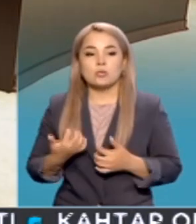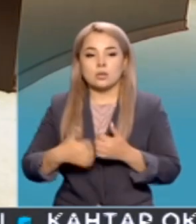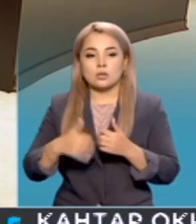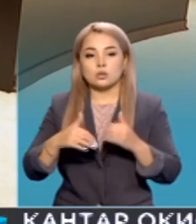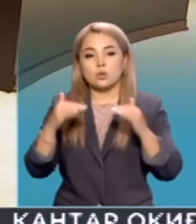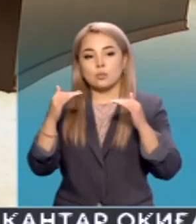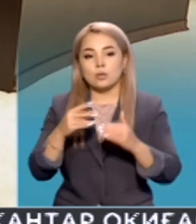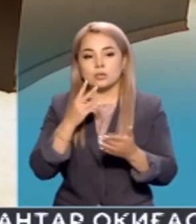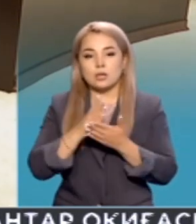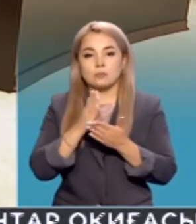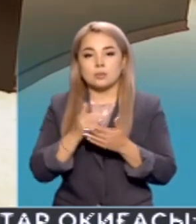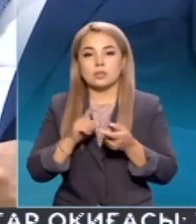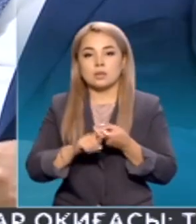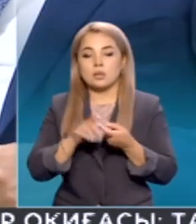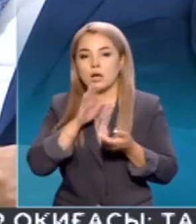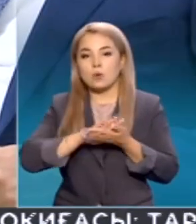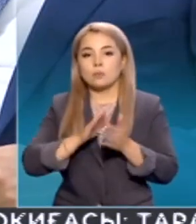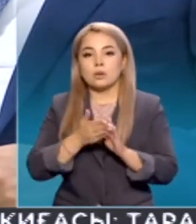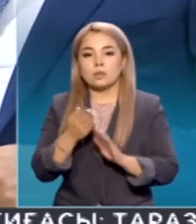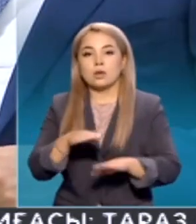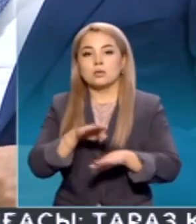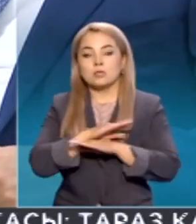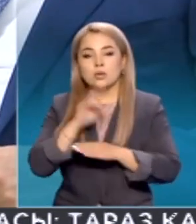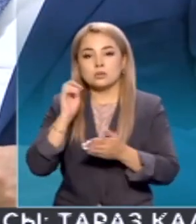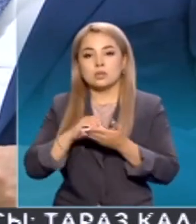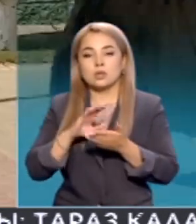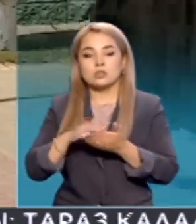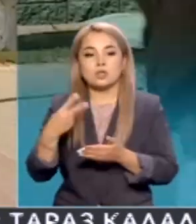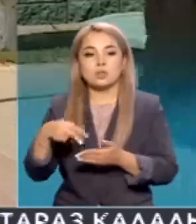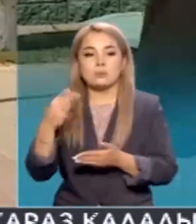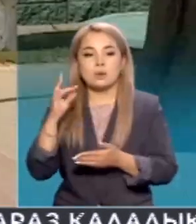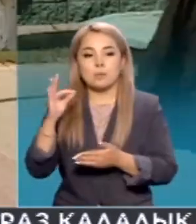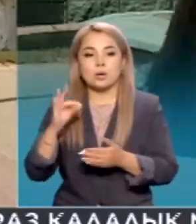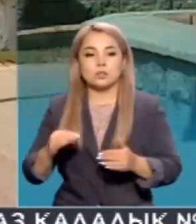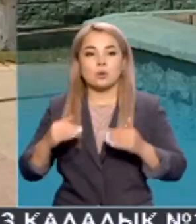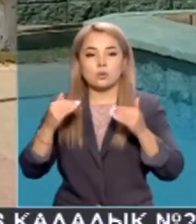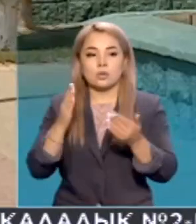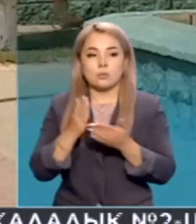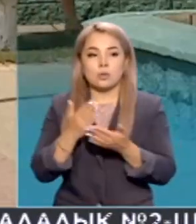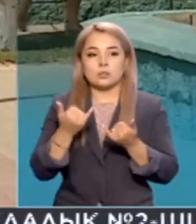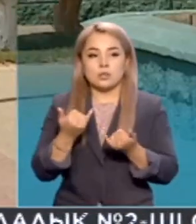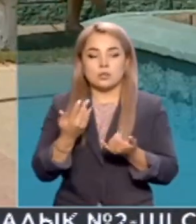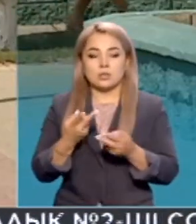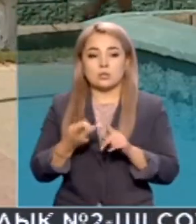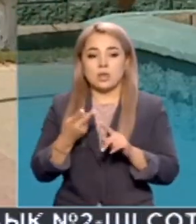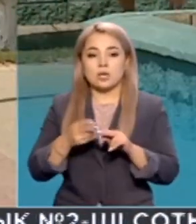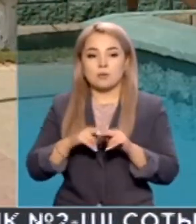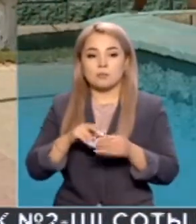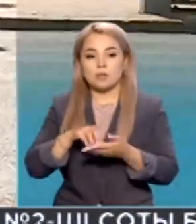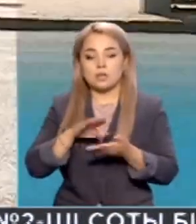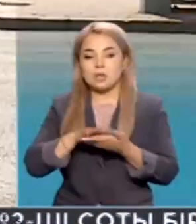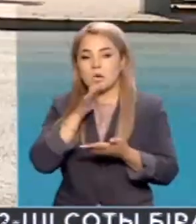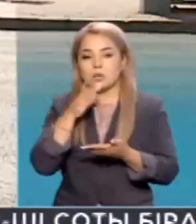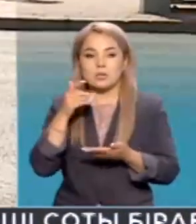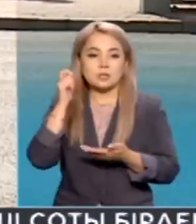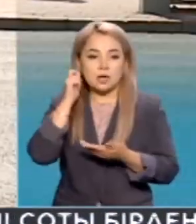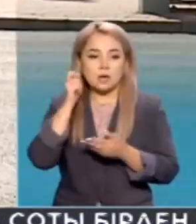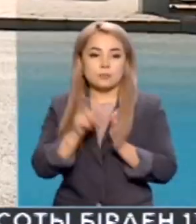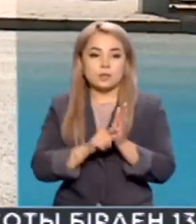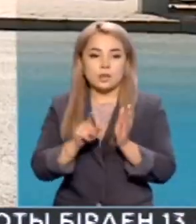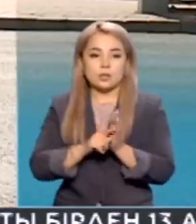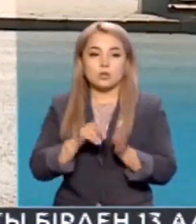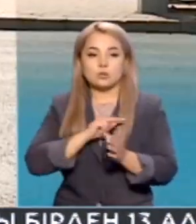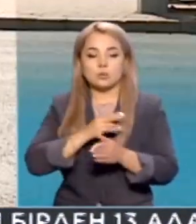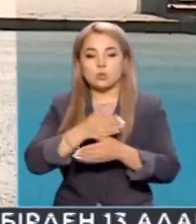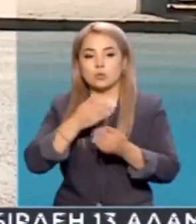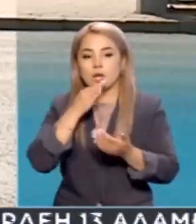жасы төмендеген, әсіресе пандемия уақытында өлім-жітім 22%-ға өсіпті. Екіншіден, қазіргі белгіленген зейнет жасы жастар арасындағы